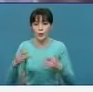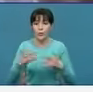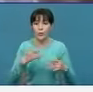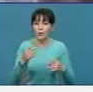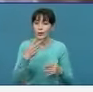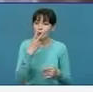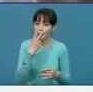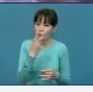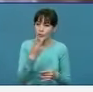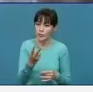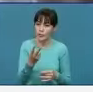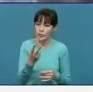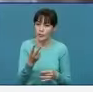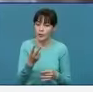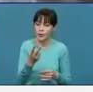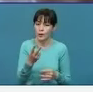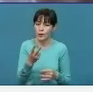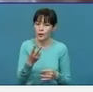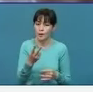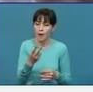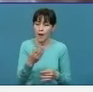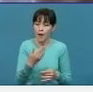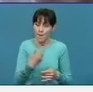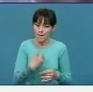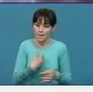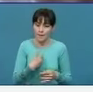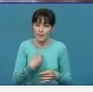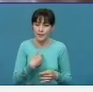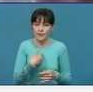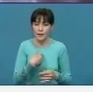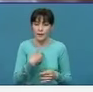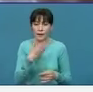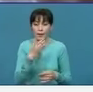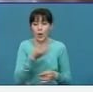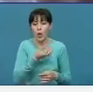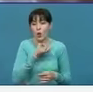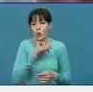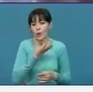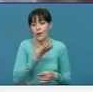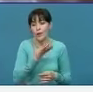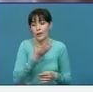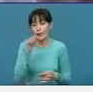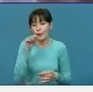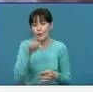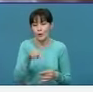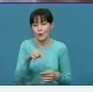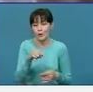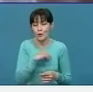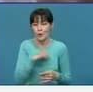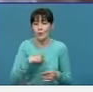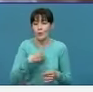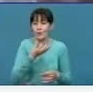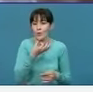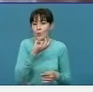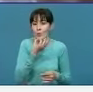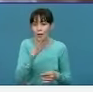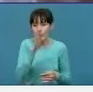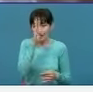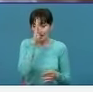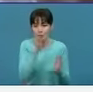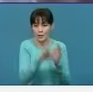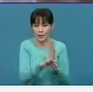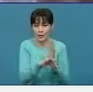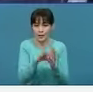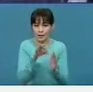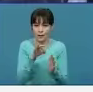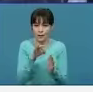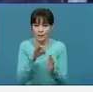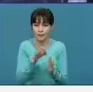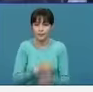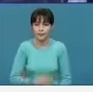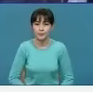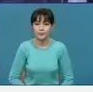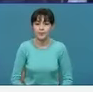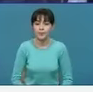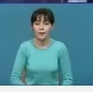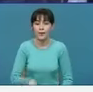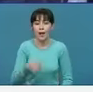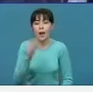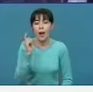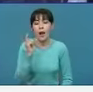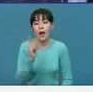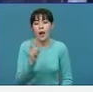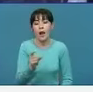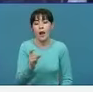өз өнерлерімен жаулап алу. Сол жігіттердің арасында өзіме ұнаған жігітті мен таңдап алдым бүгін. Халық ауыз